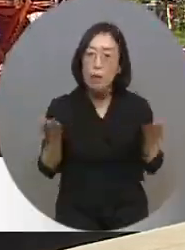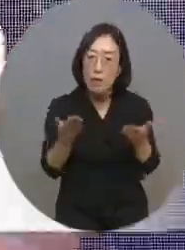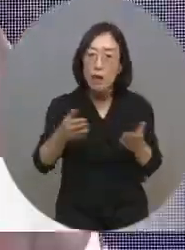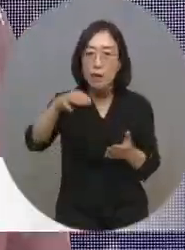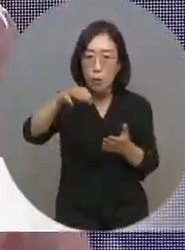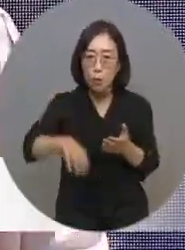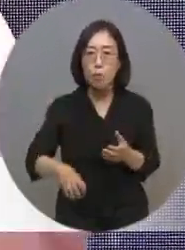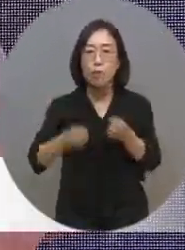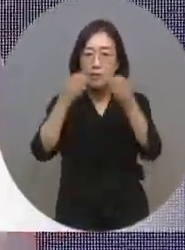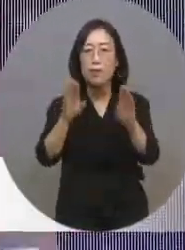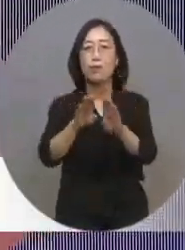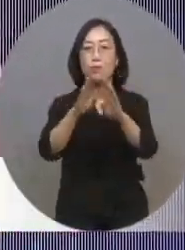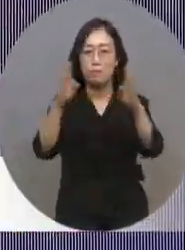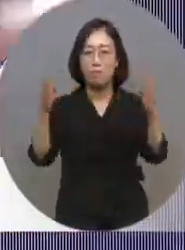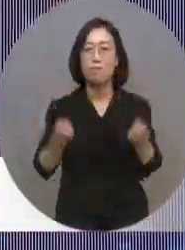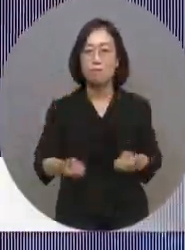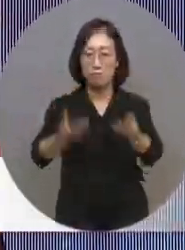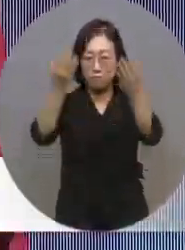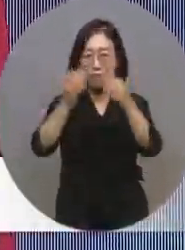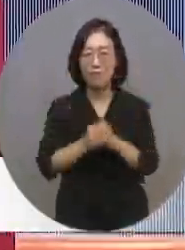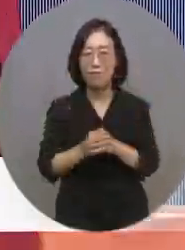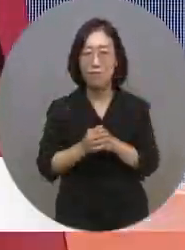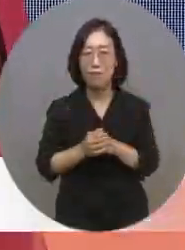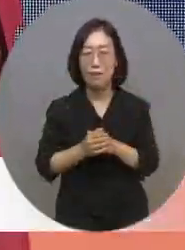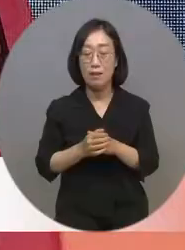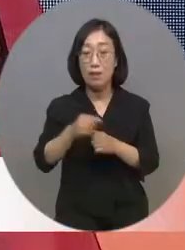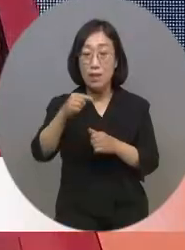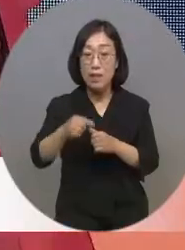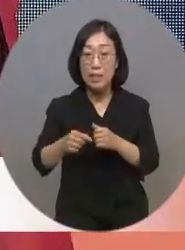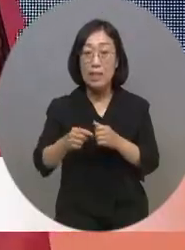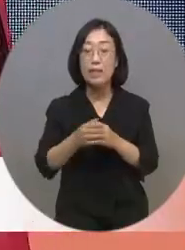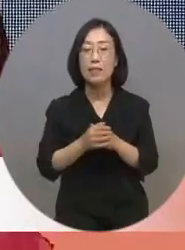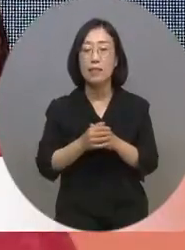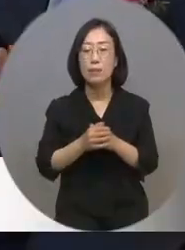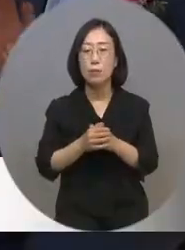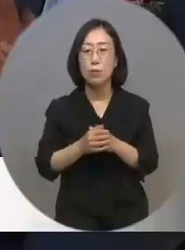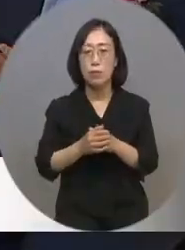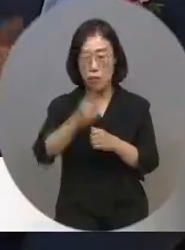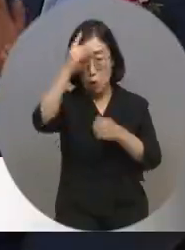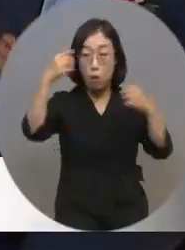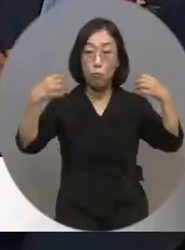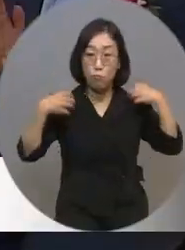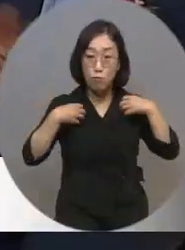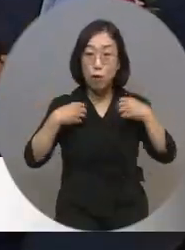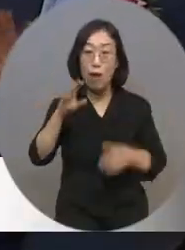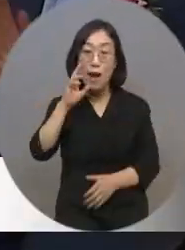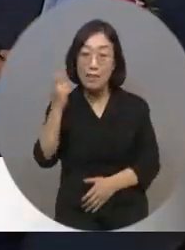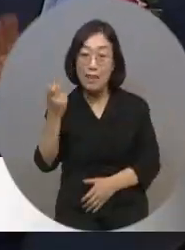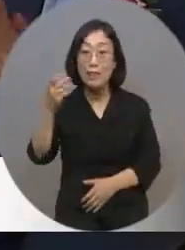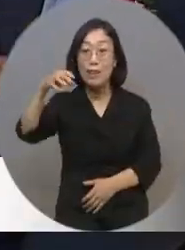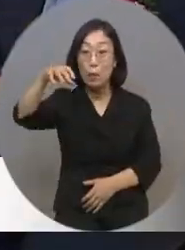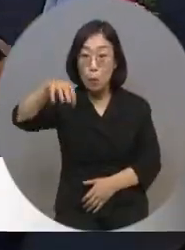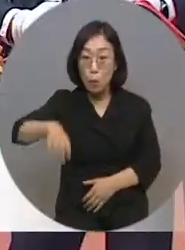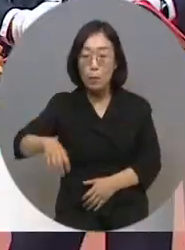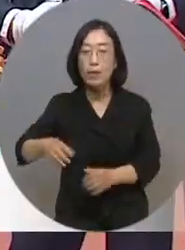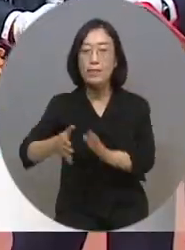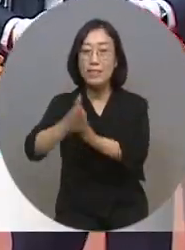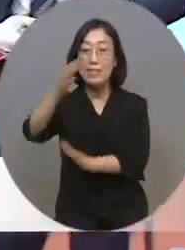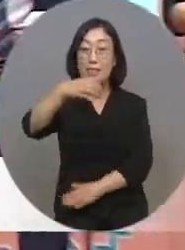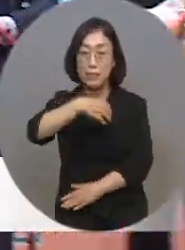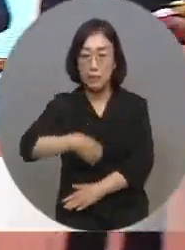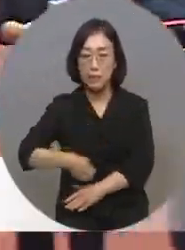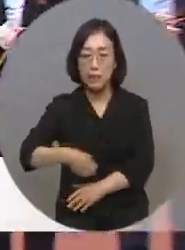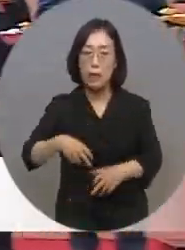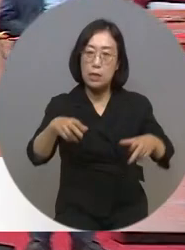개소식이 열렸습니다. 아산 가치만드소는 중소벤처기업부와 아산시가 함께 아산시 발달장애인